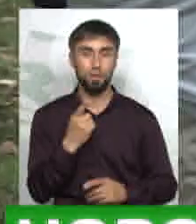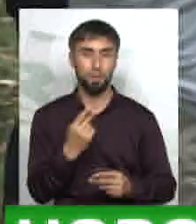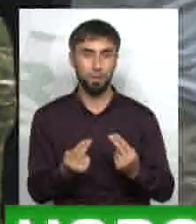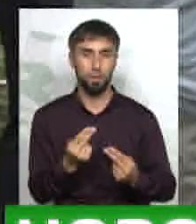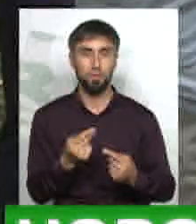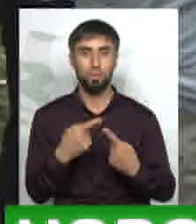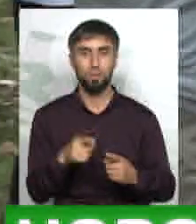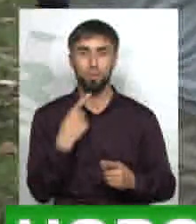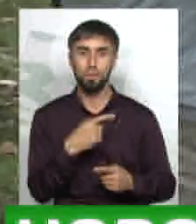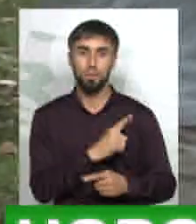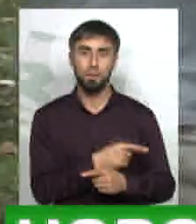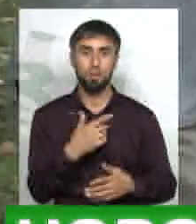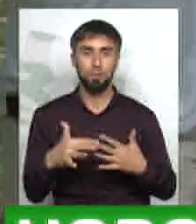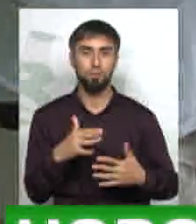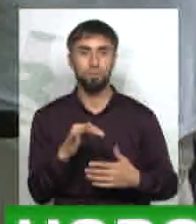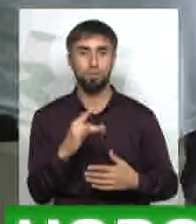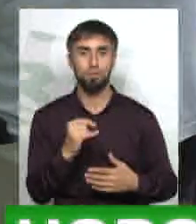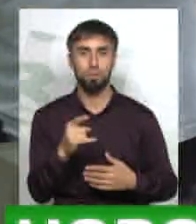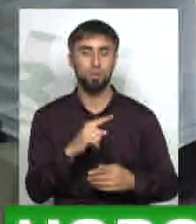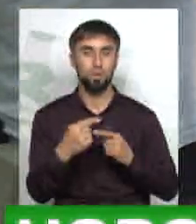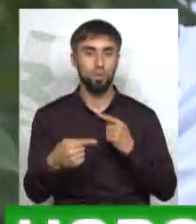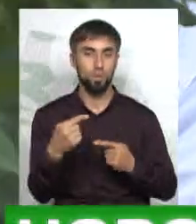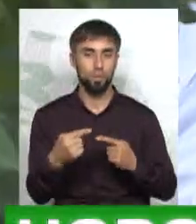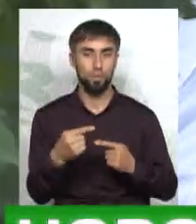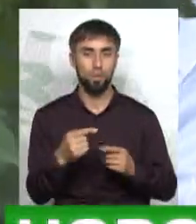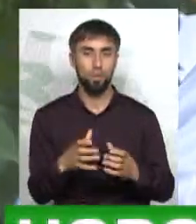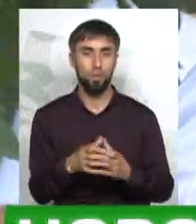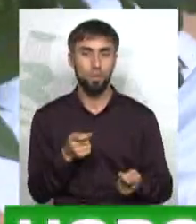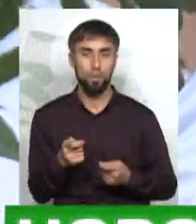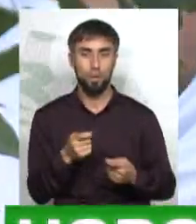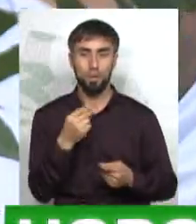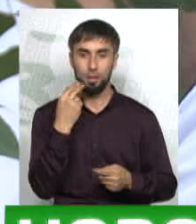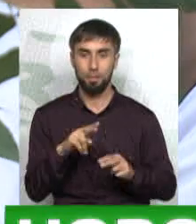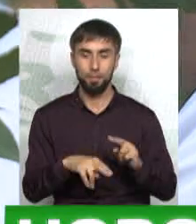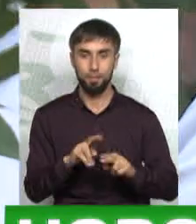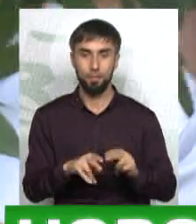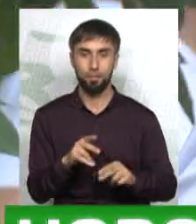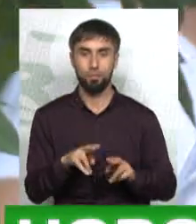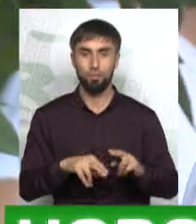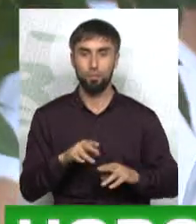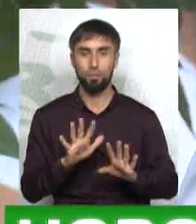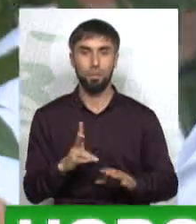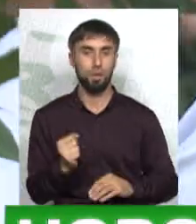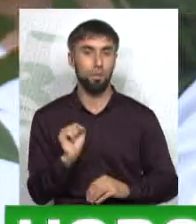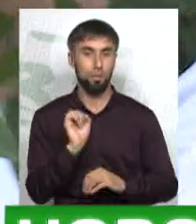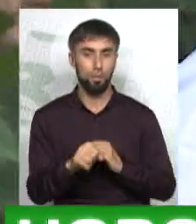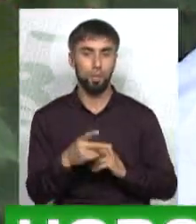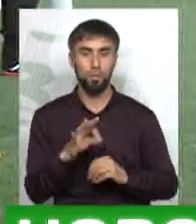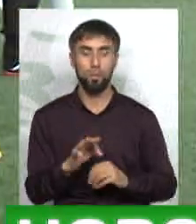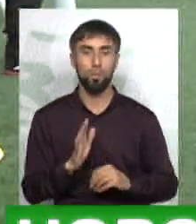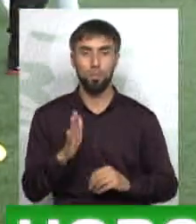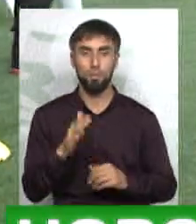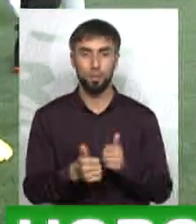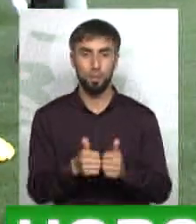другие подмечают сильные и слабые стороны соперников. Команда управления капитального строительства настроена только на победу. О